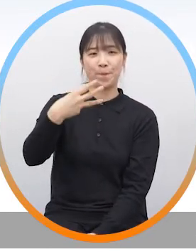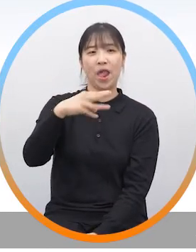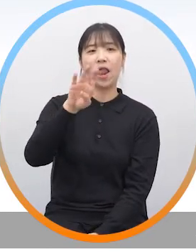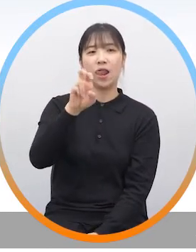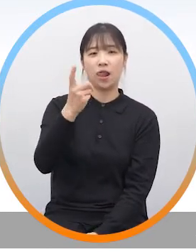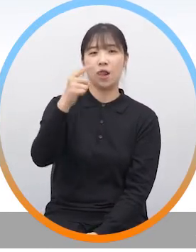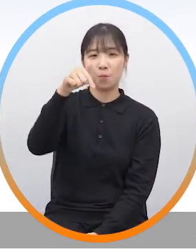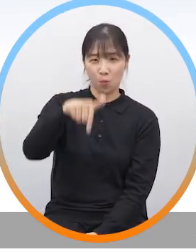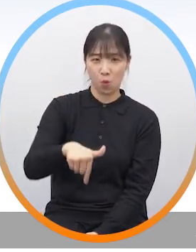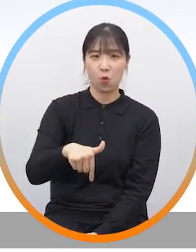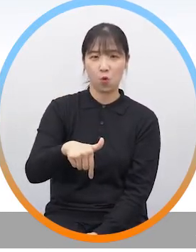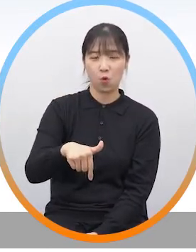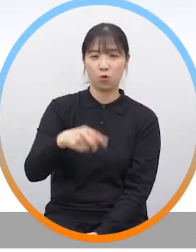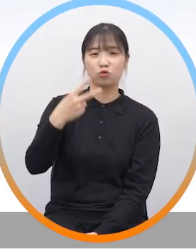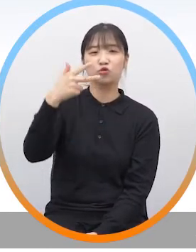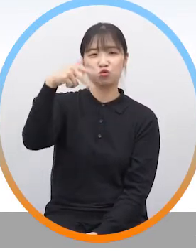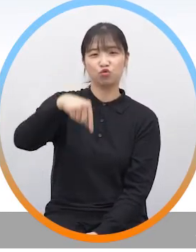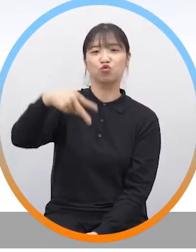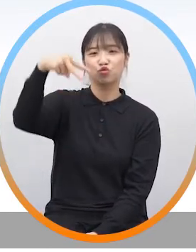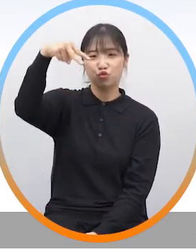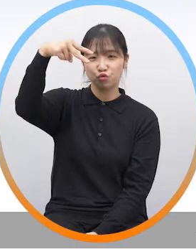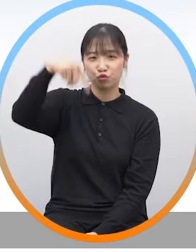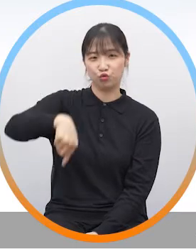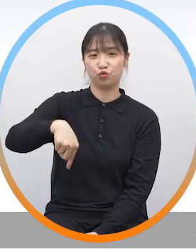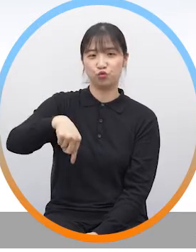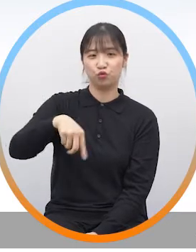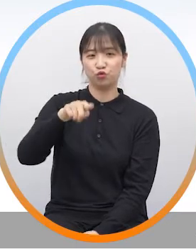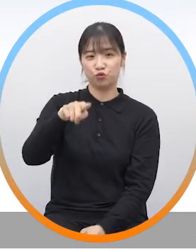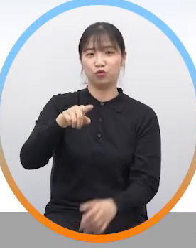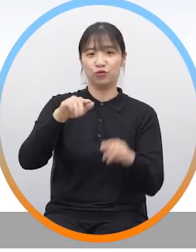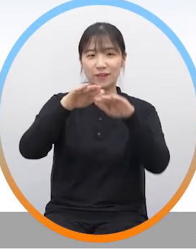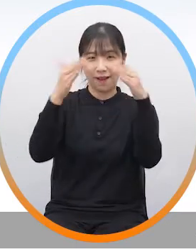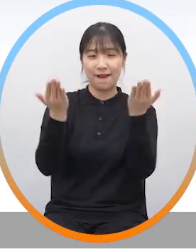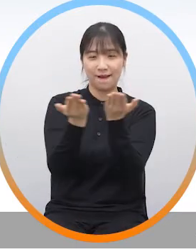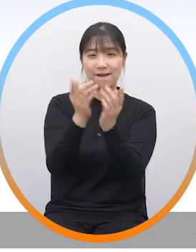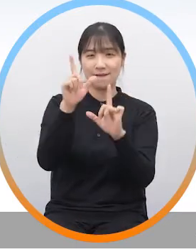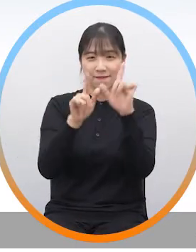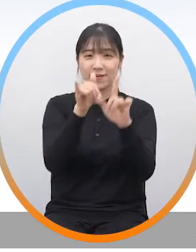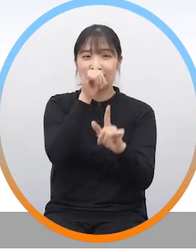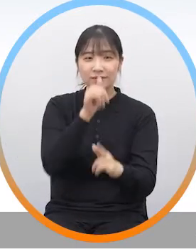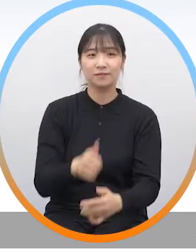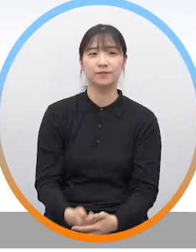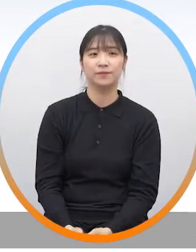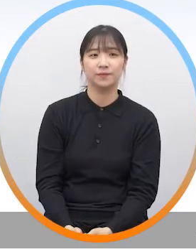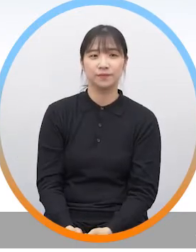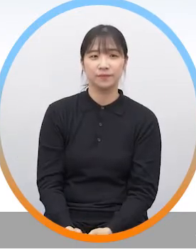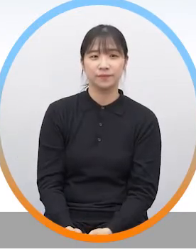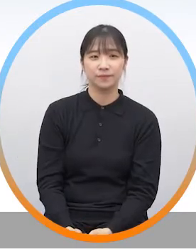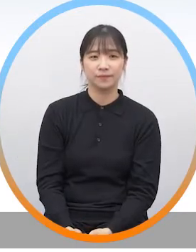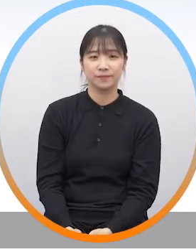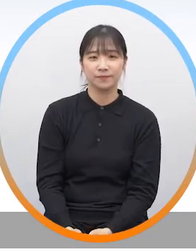뺄목이라고 하는 주두 사각으로 된 게 되게 주두가